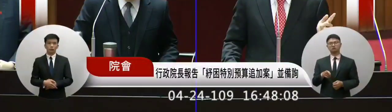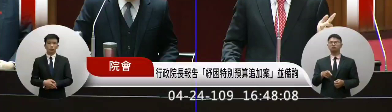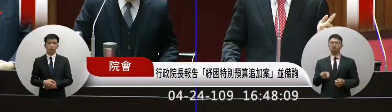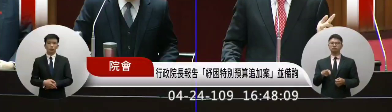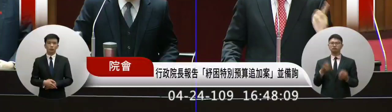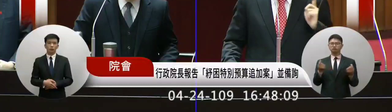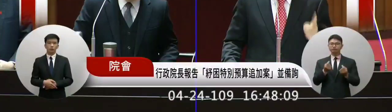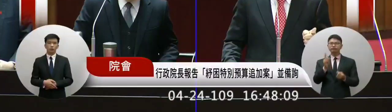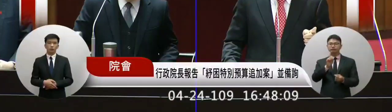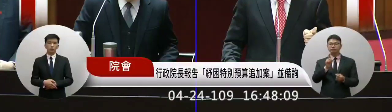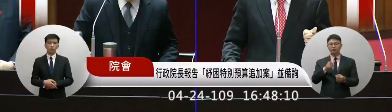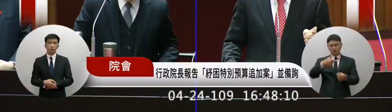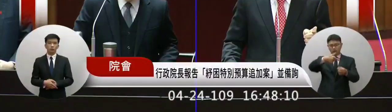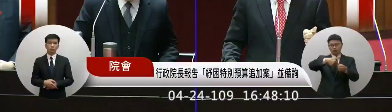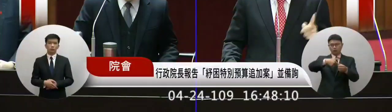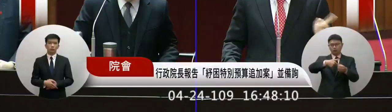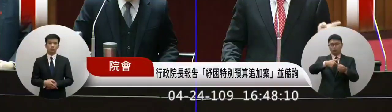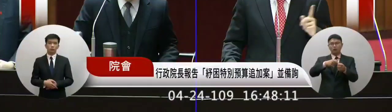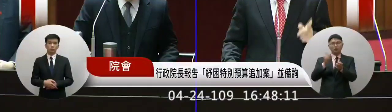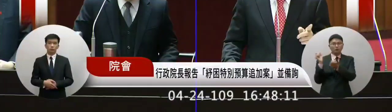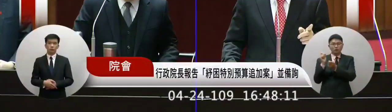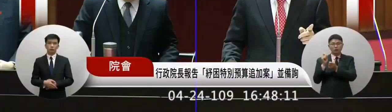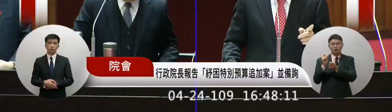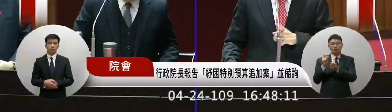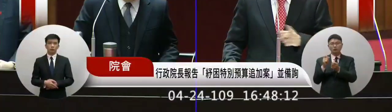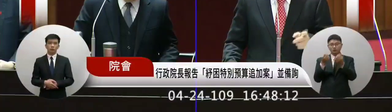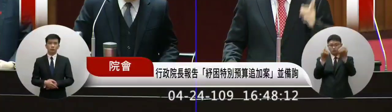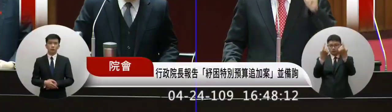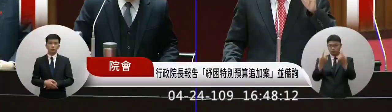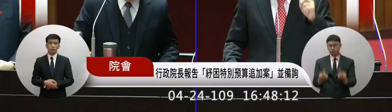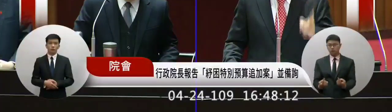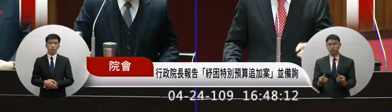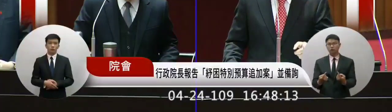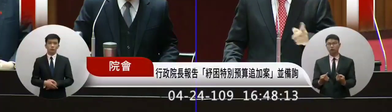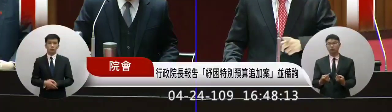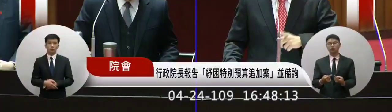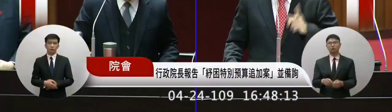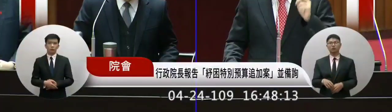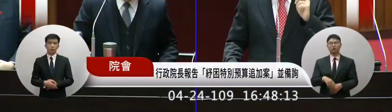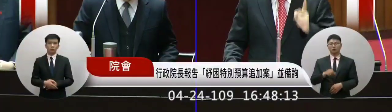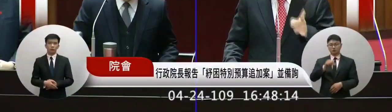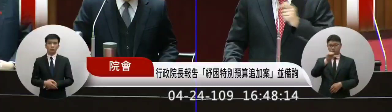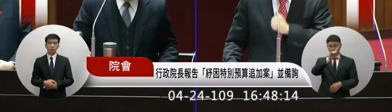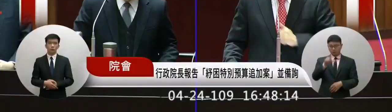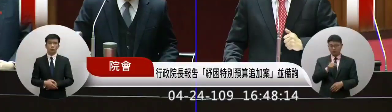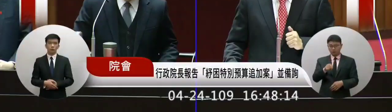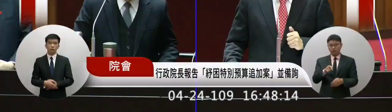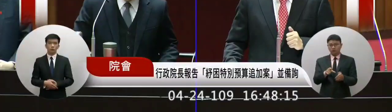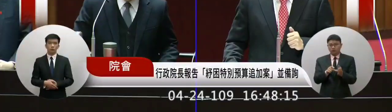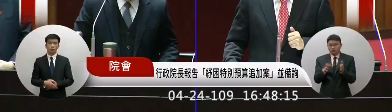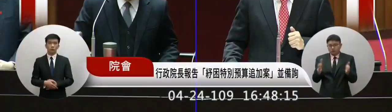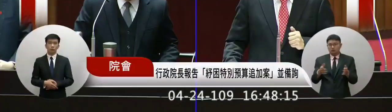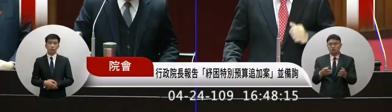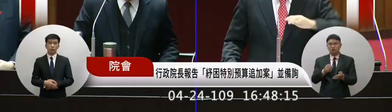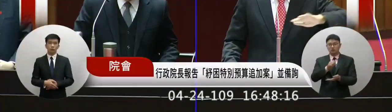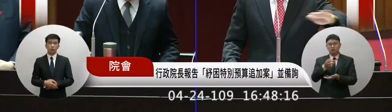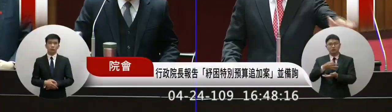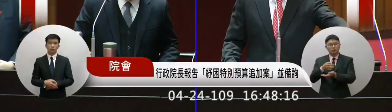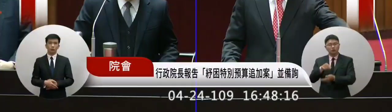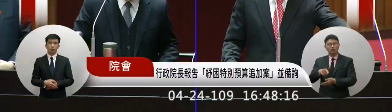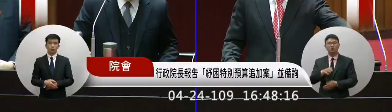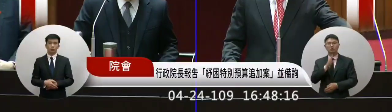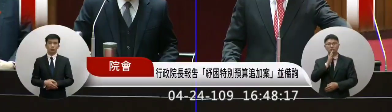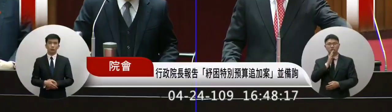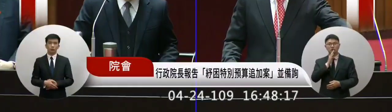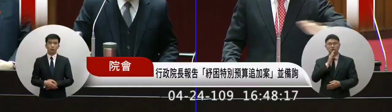们看到石油一次跌到，西德州原油五月期货一次跌到37块美金，它固